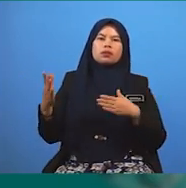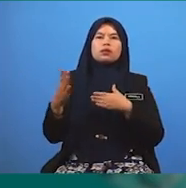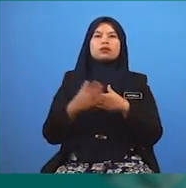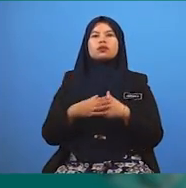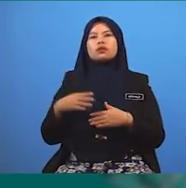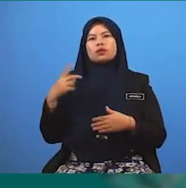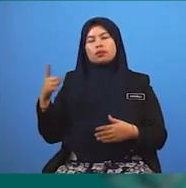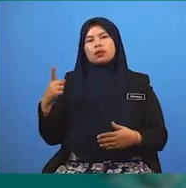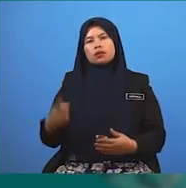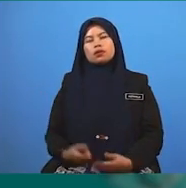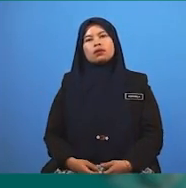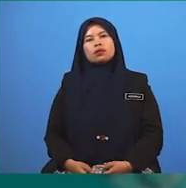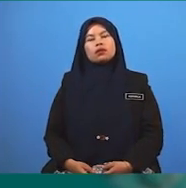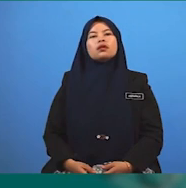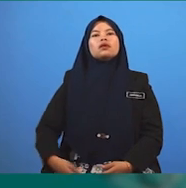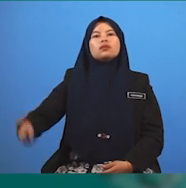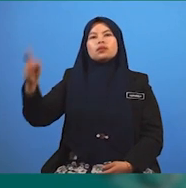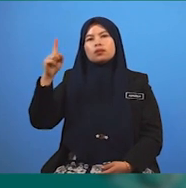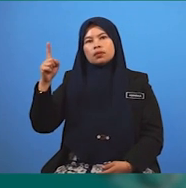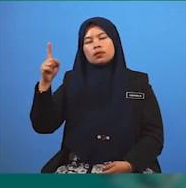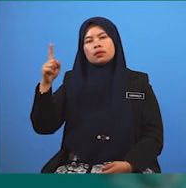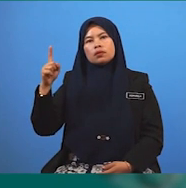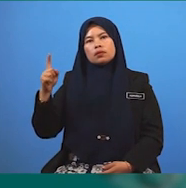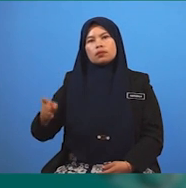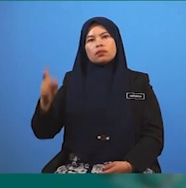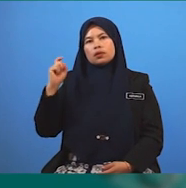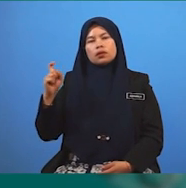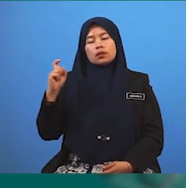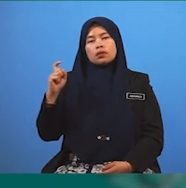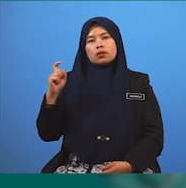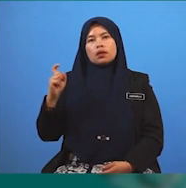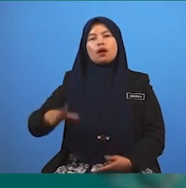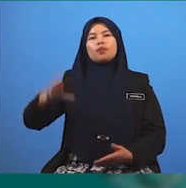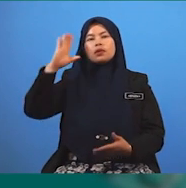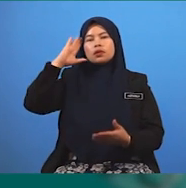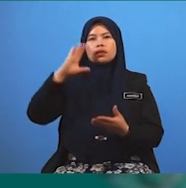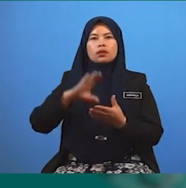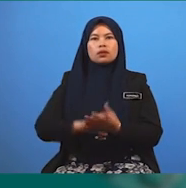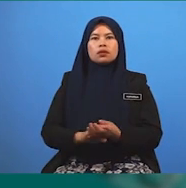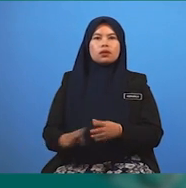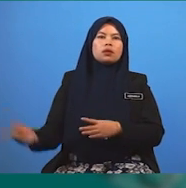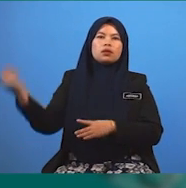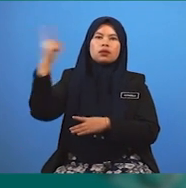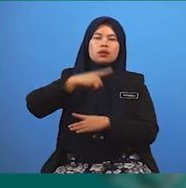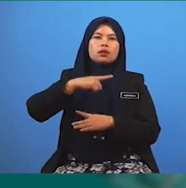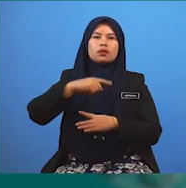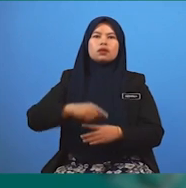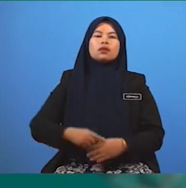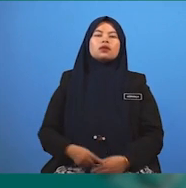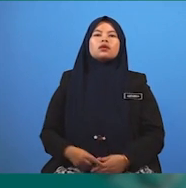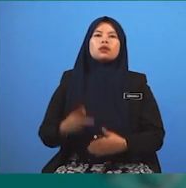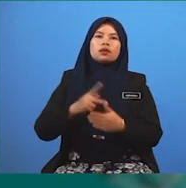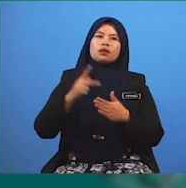Yang pertama, kita hendaklah mempercayai hari kiamat kerana ia termasuk